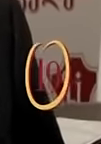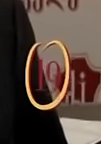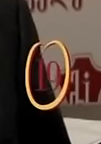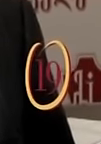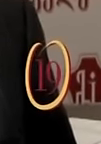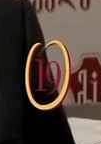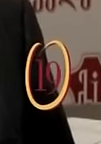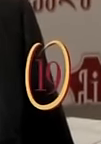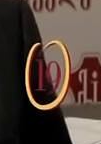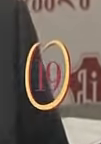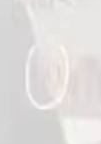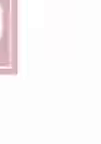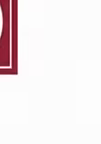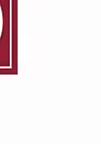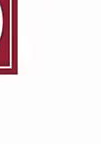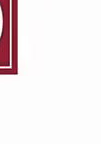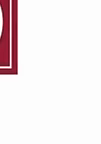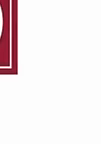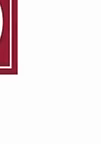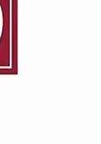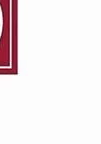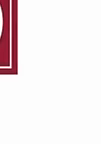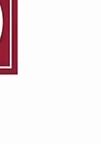ქვეყანა ჩვენ უნდა ვმართოთ.